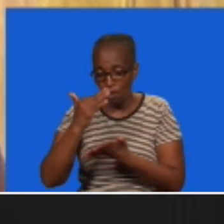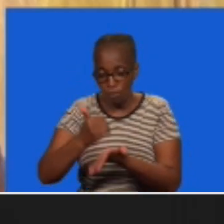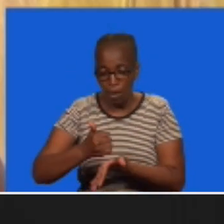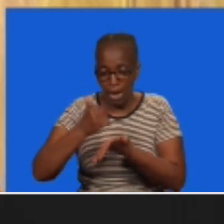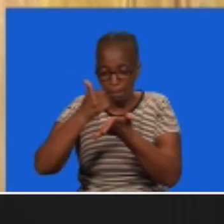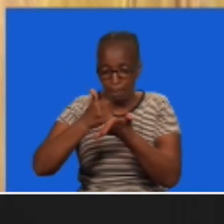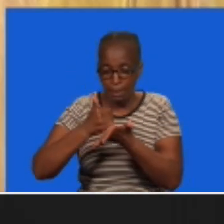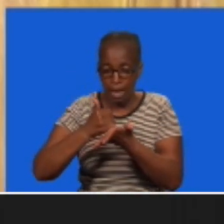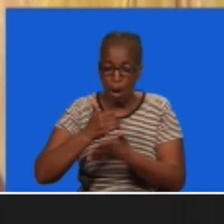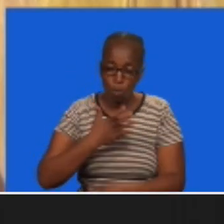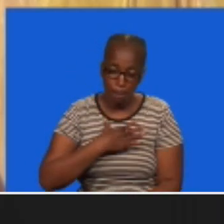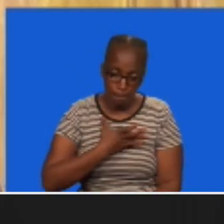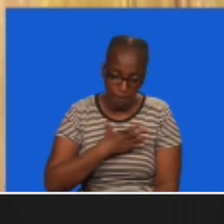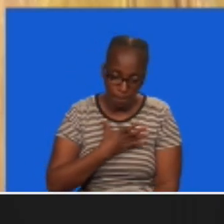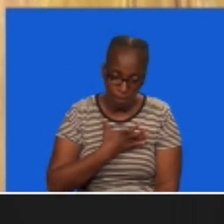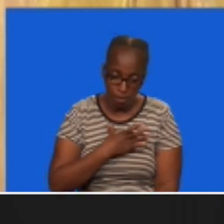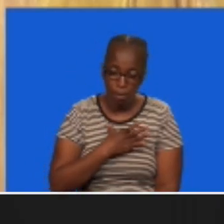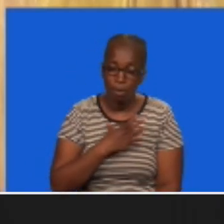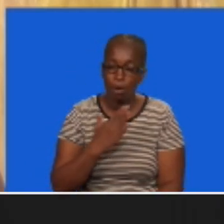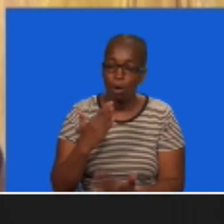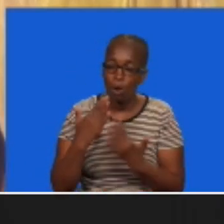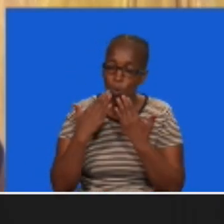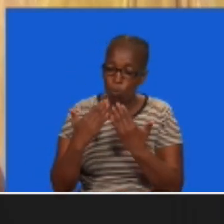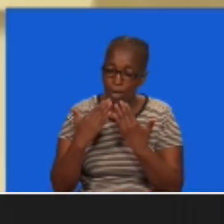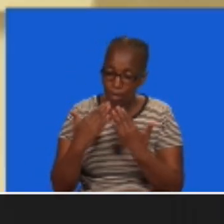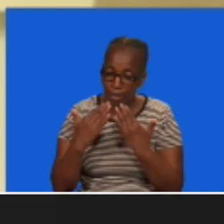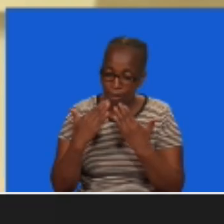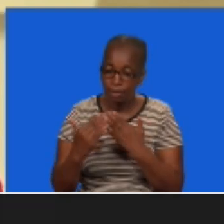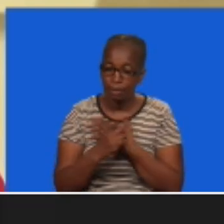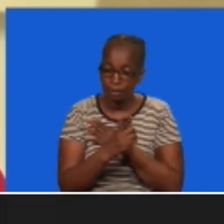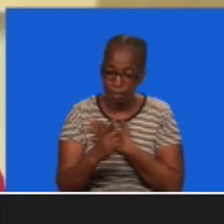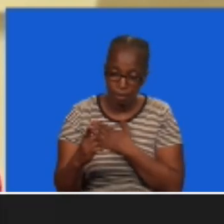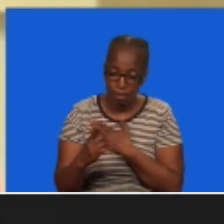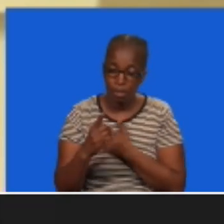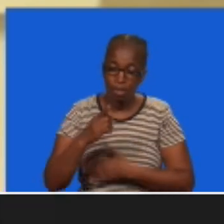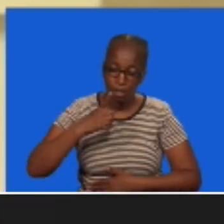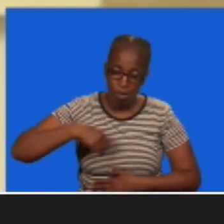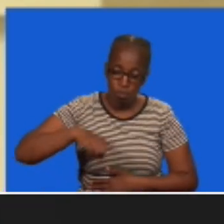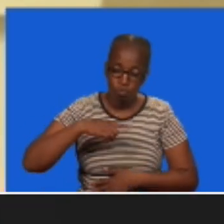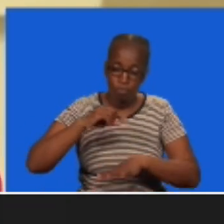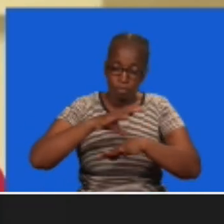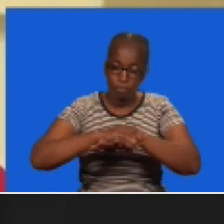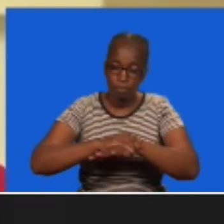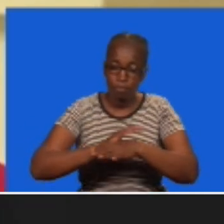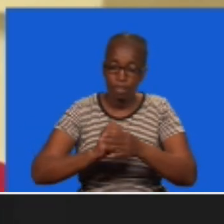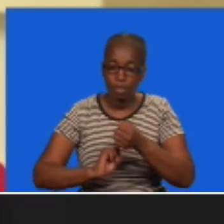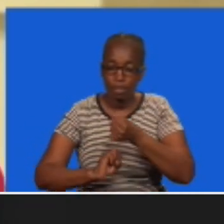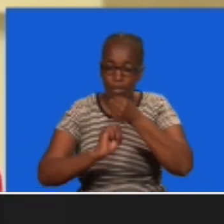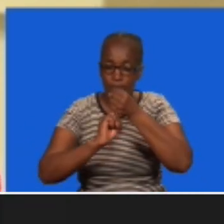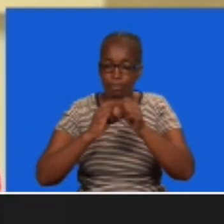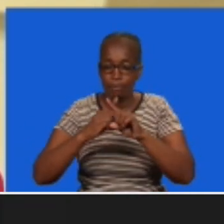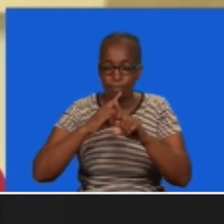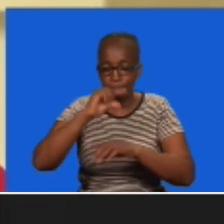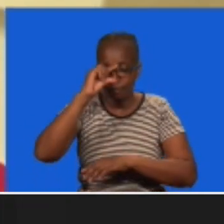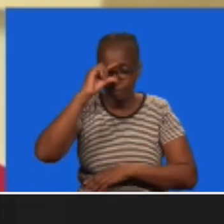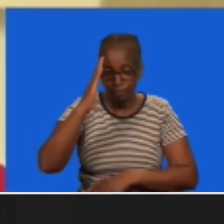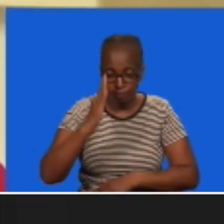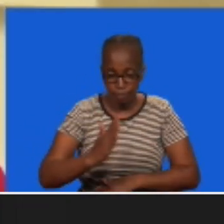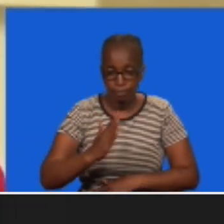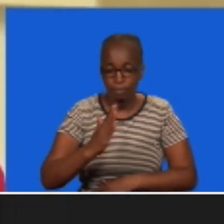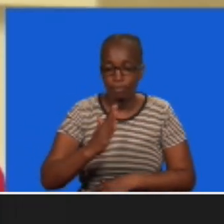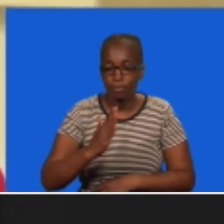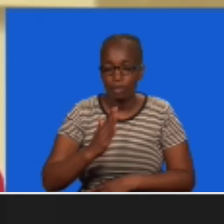kwa kutulizia mtu wetu na kutusaidia kulipa hiyo bill. Tunashukuru tumpata msaada wa governor akatusaidia